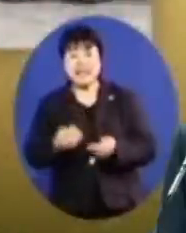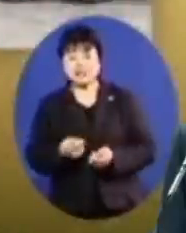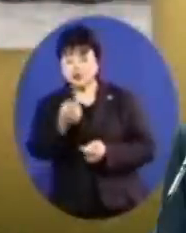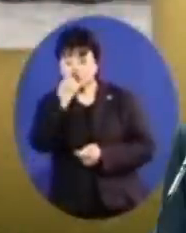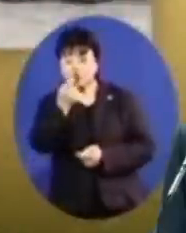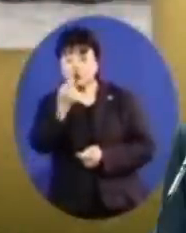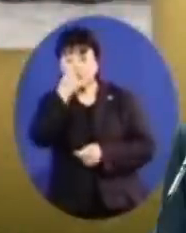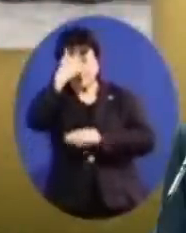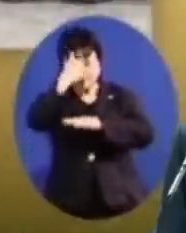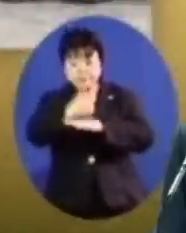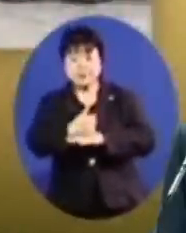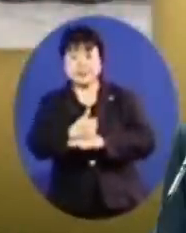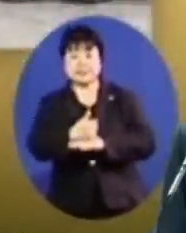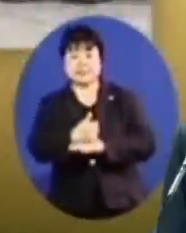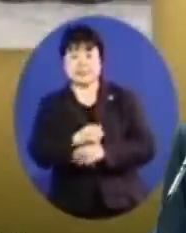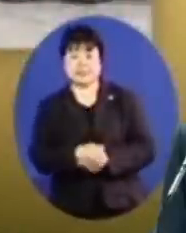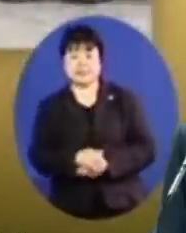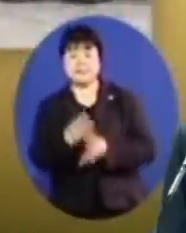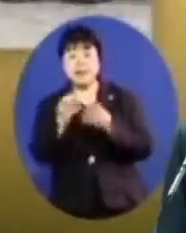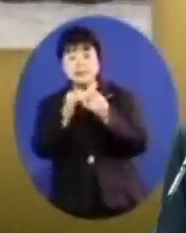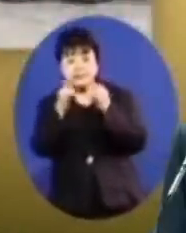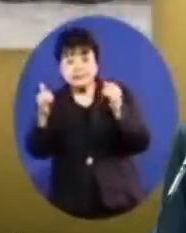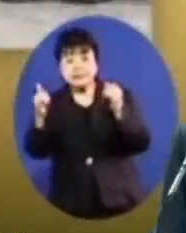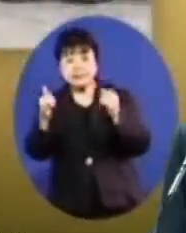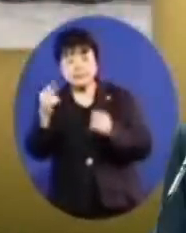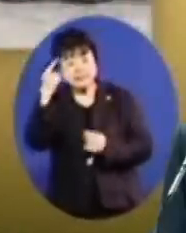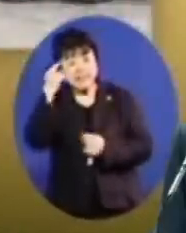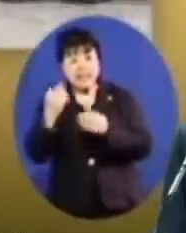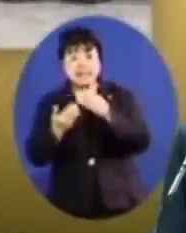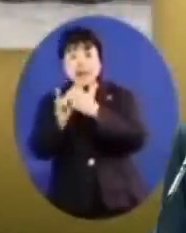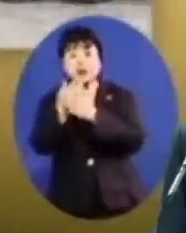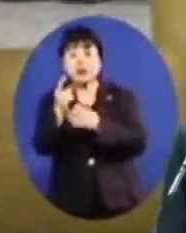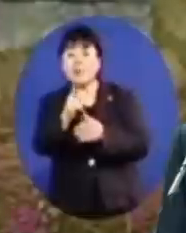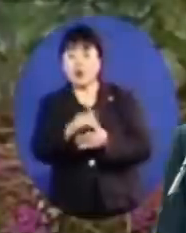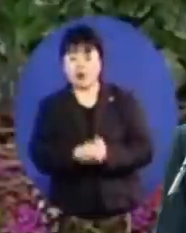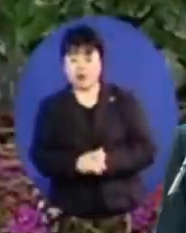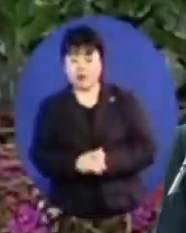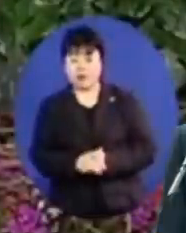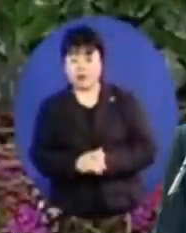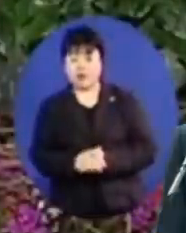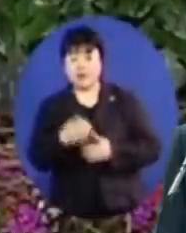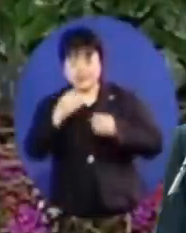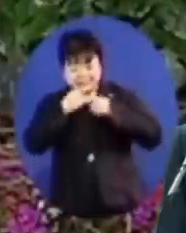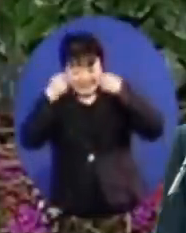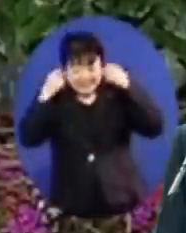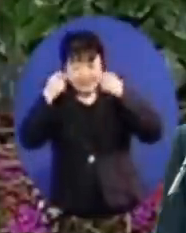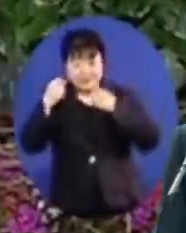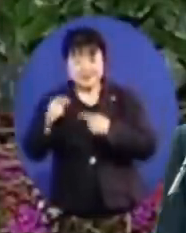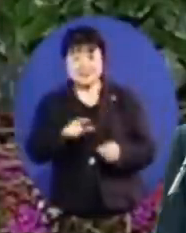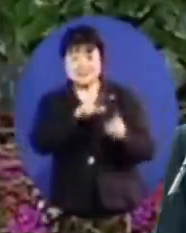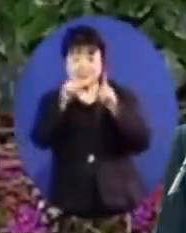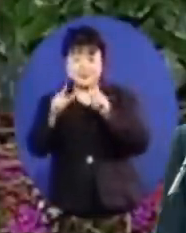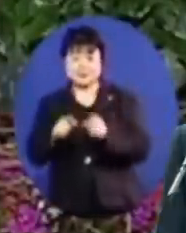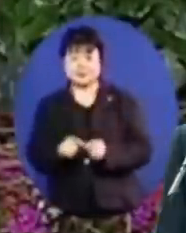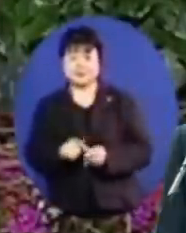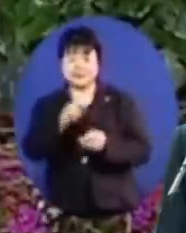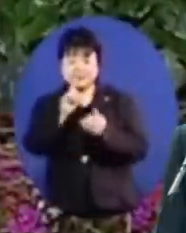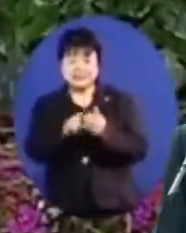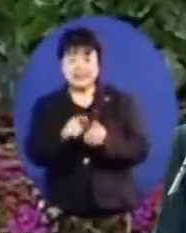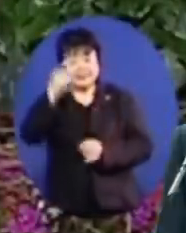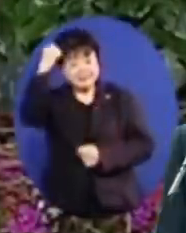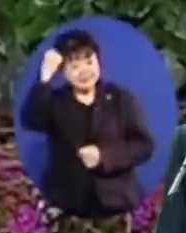생의 마지막 순간에 이르러 많은 사람들이 떠올리는 것은 즐겁게 지낸 놀이의 순간이라고 합니다.